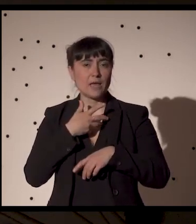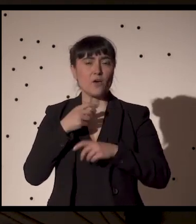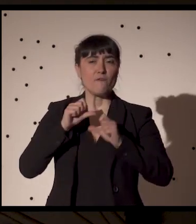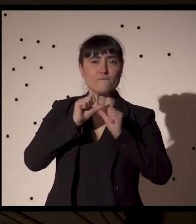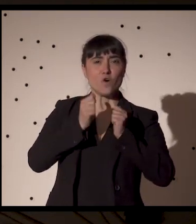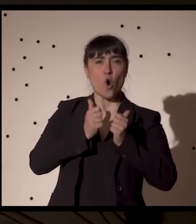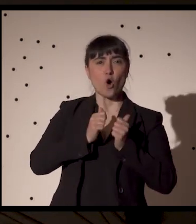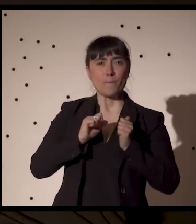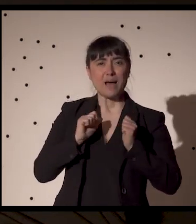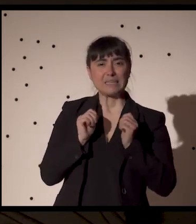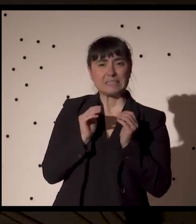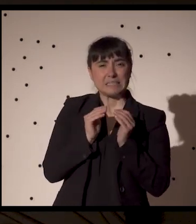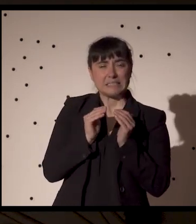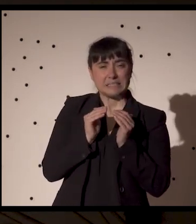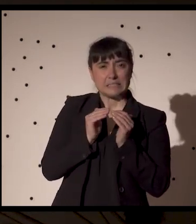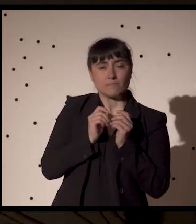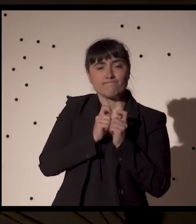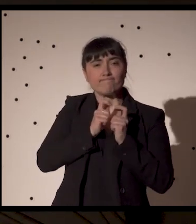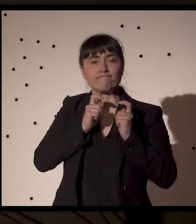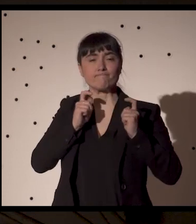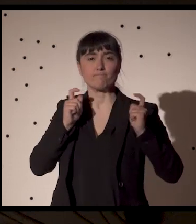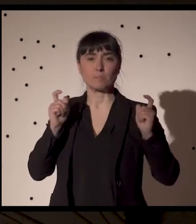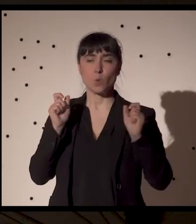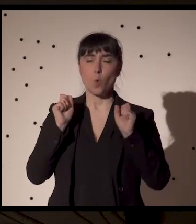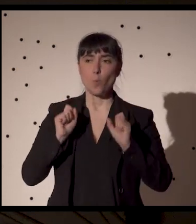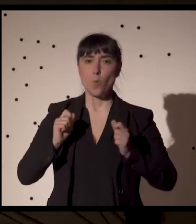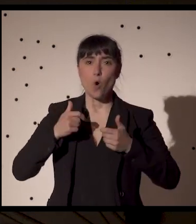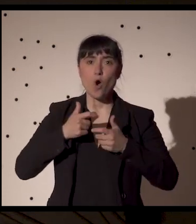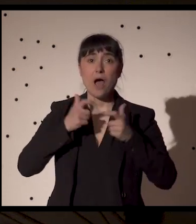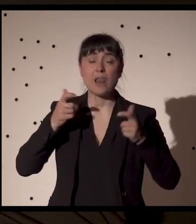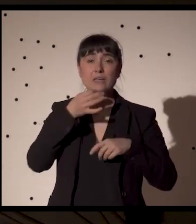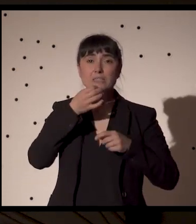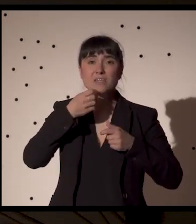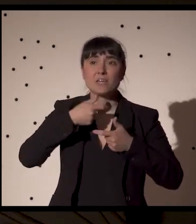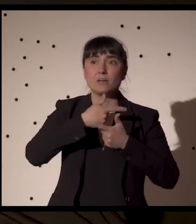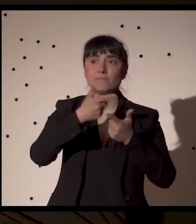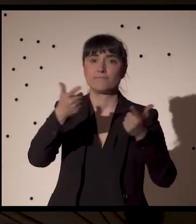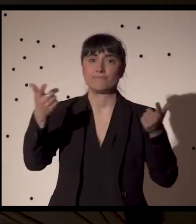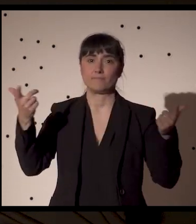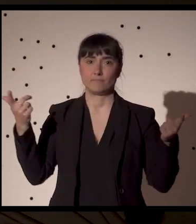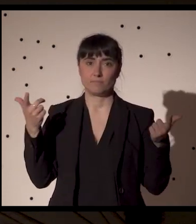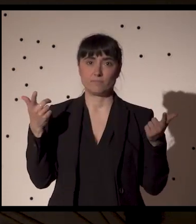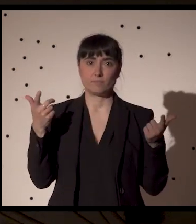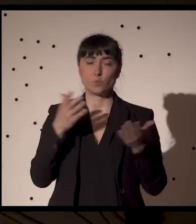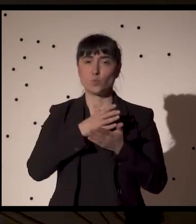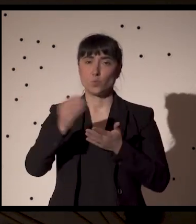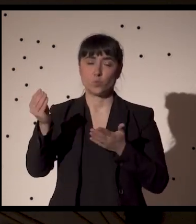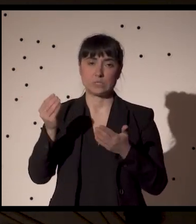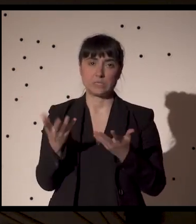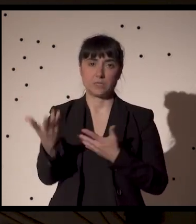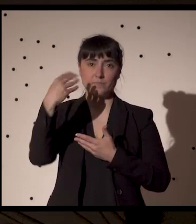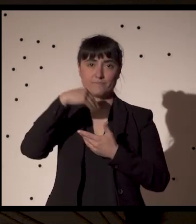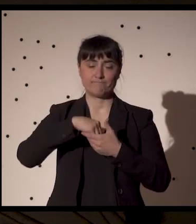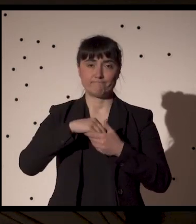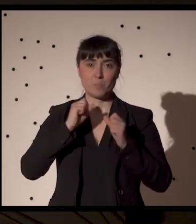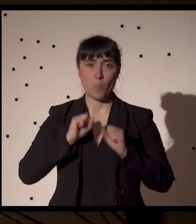generi o di aspetti specifici di cui si dovrebbe occupare la prosa piuttosto che no E quindi guardando solo alla